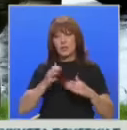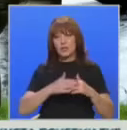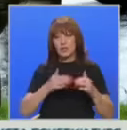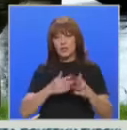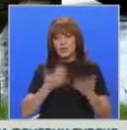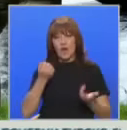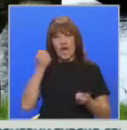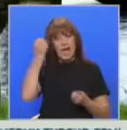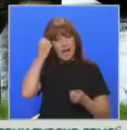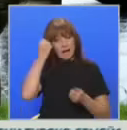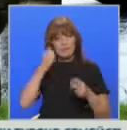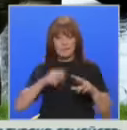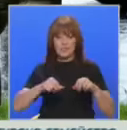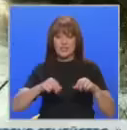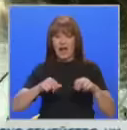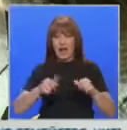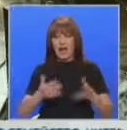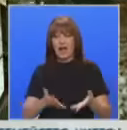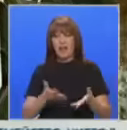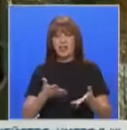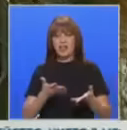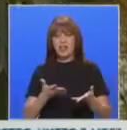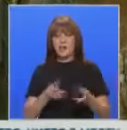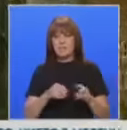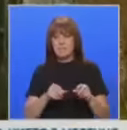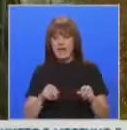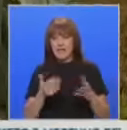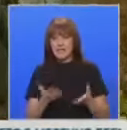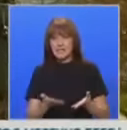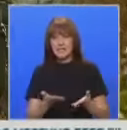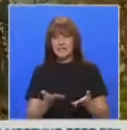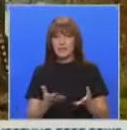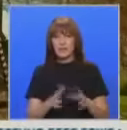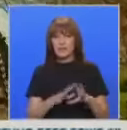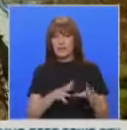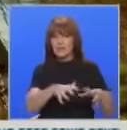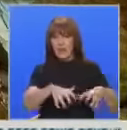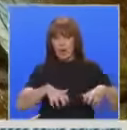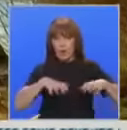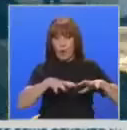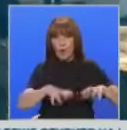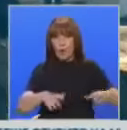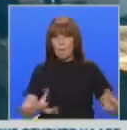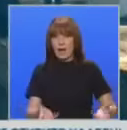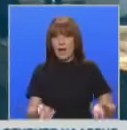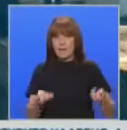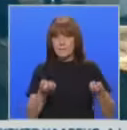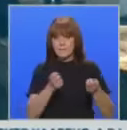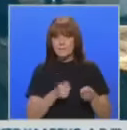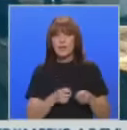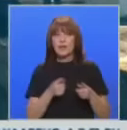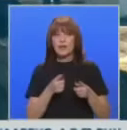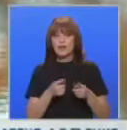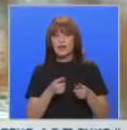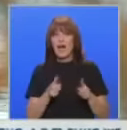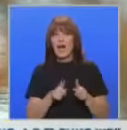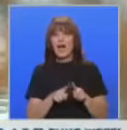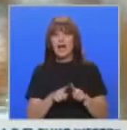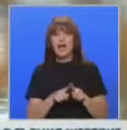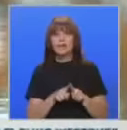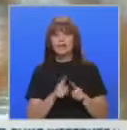просто невъобразими количества. Като в огромната част от случаите това нещо се маркира